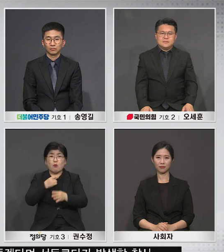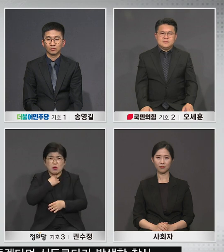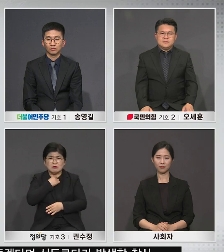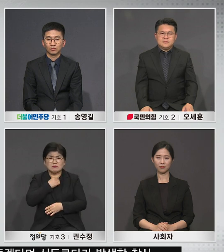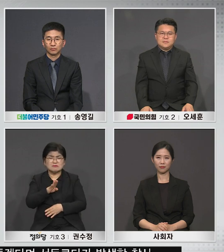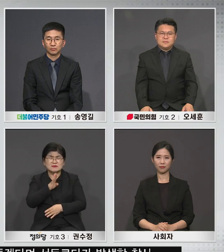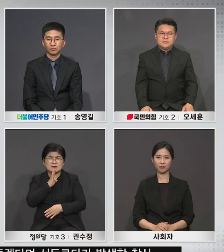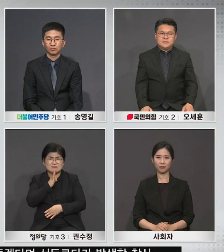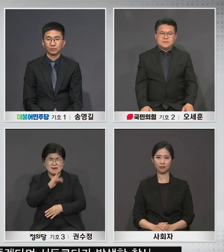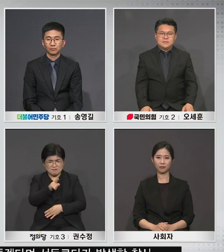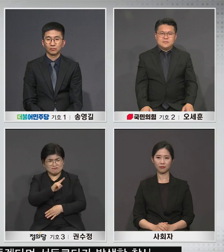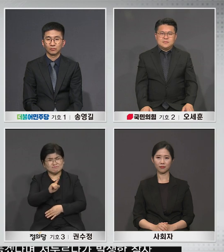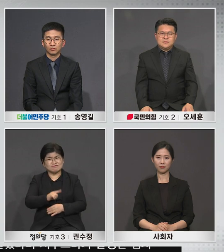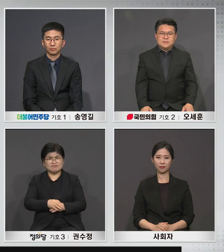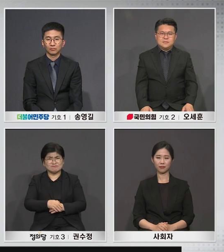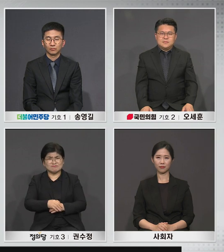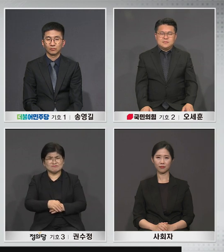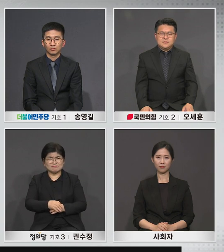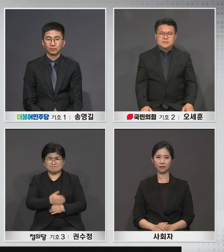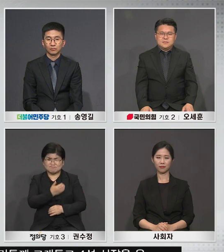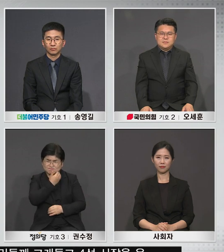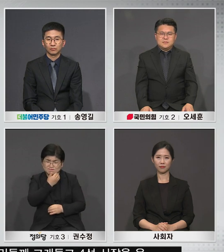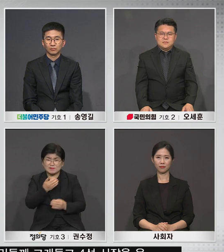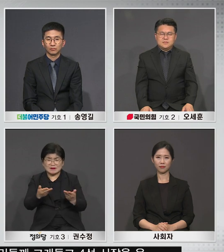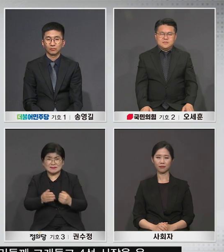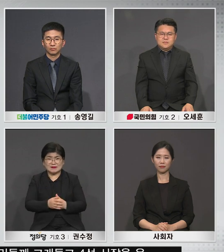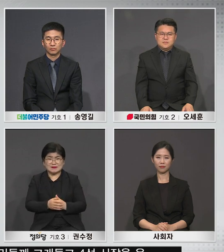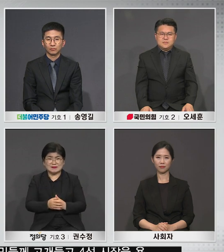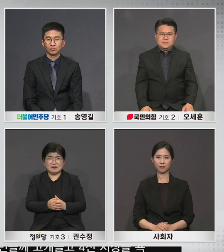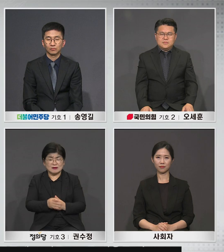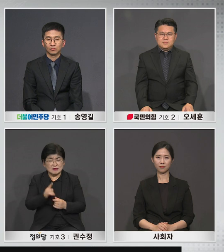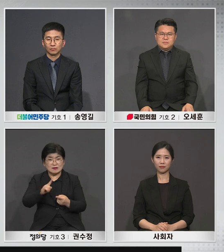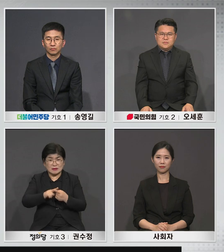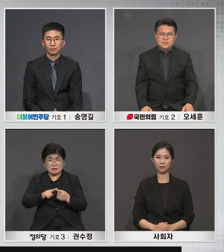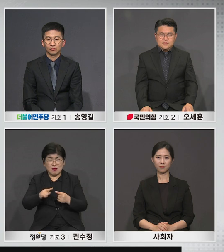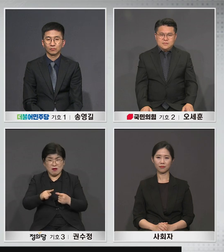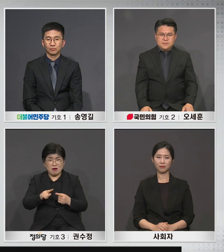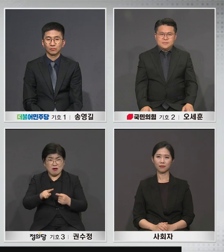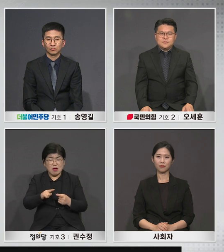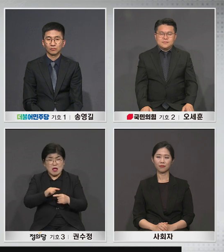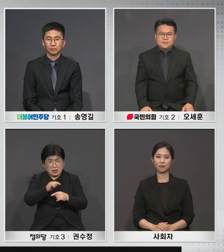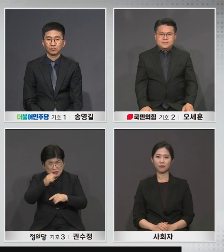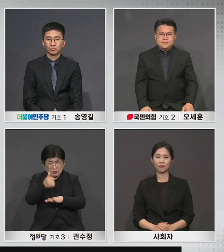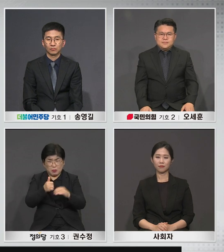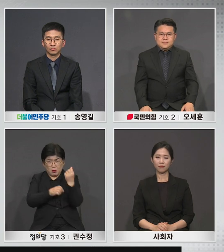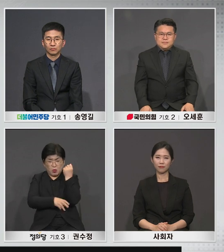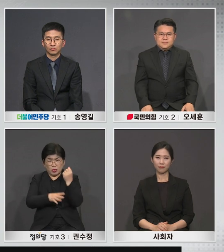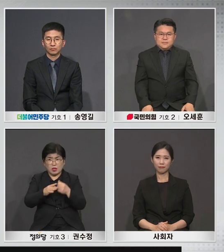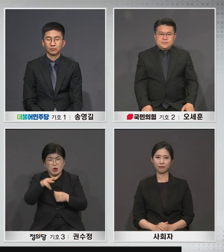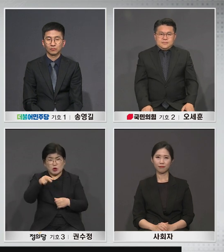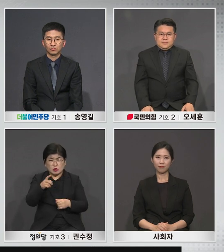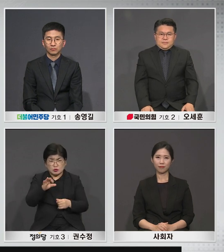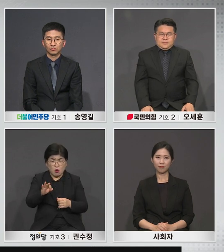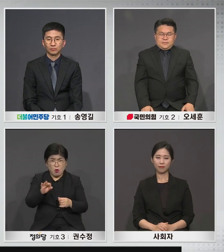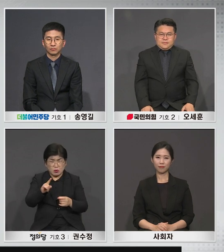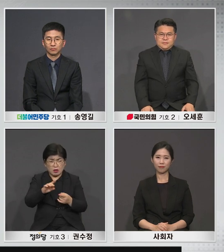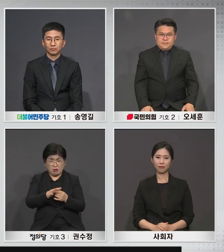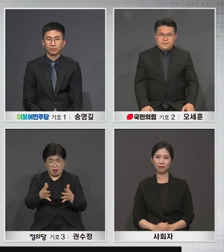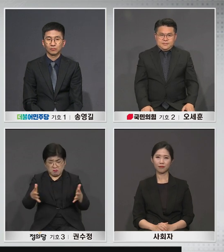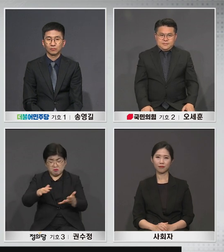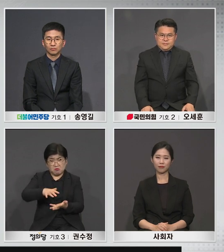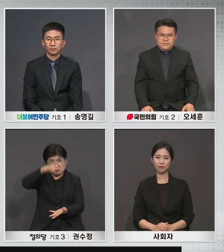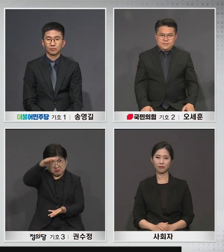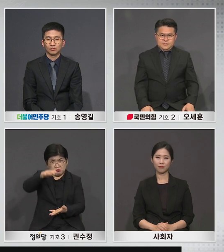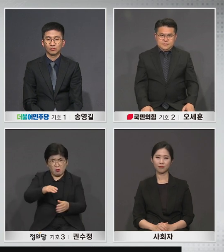없습니다. 민주당은 참사 직후 대책위원회를 만들어 토건 개발주의를 비판했지만 송영길 후보 용적률 500%